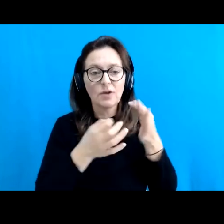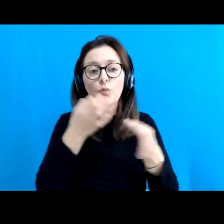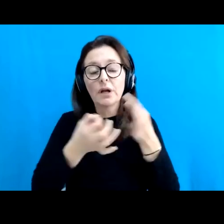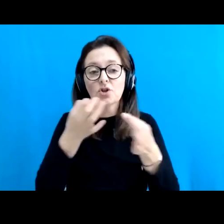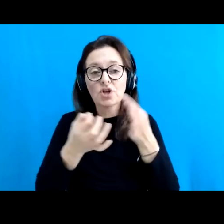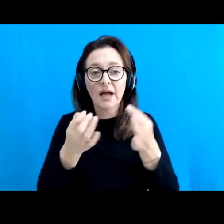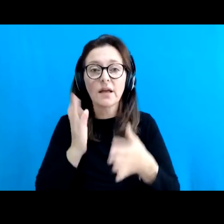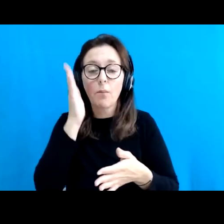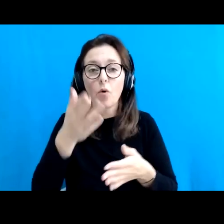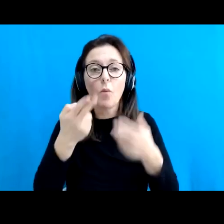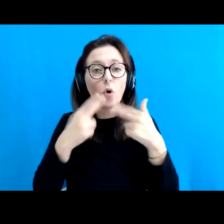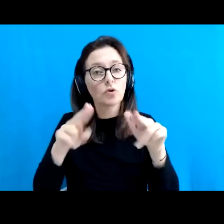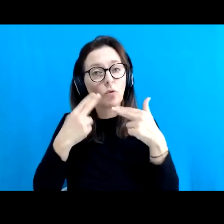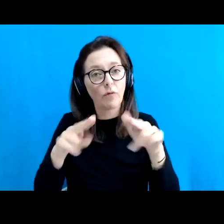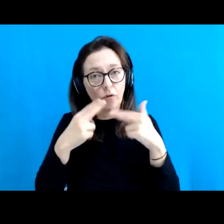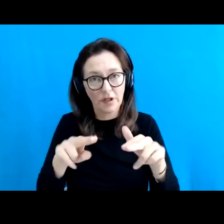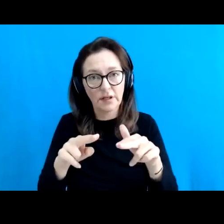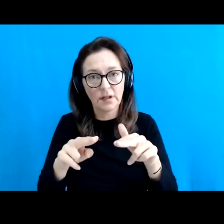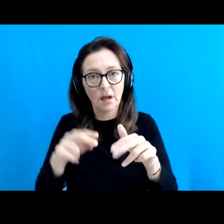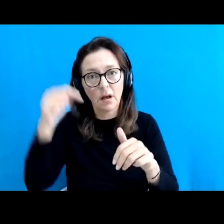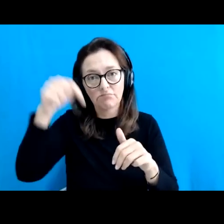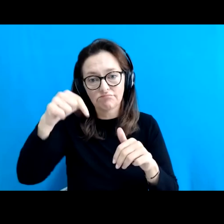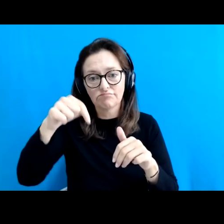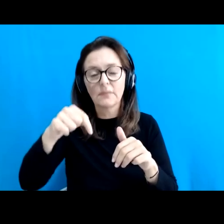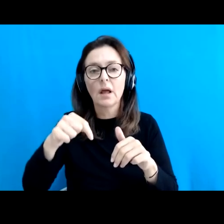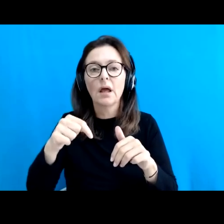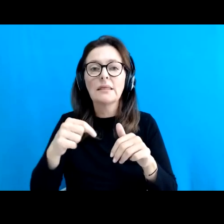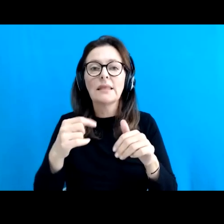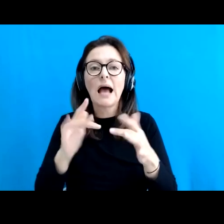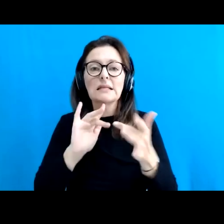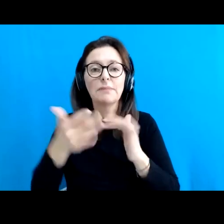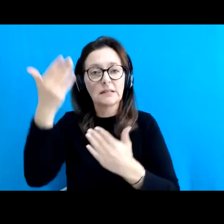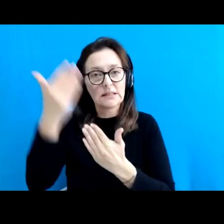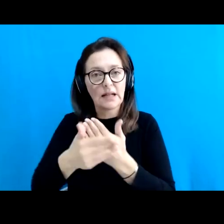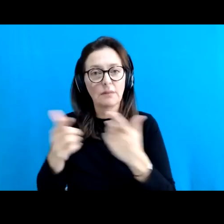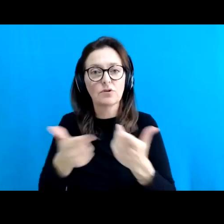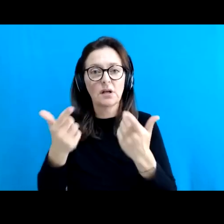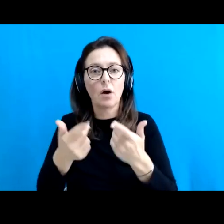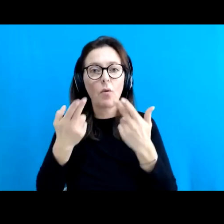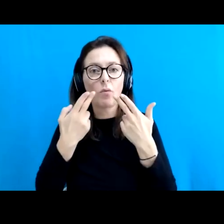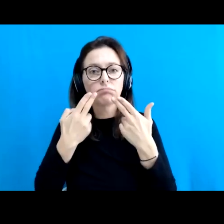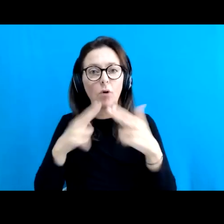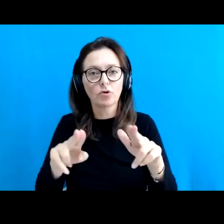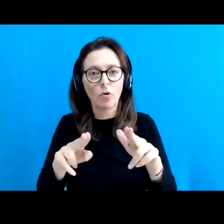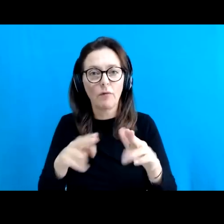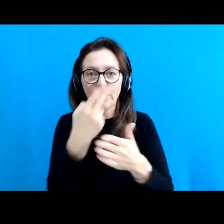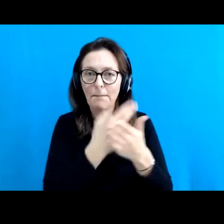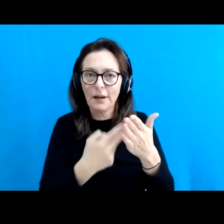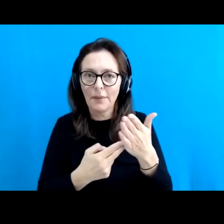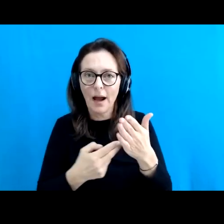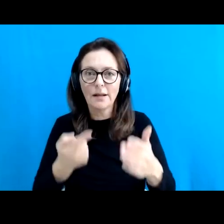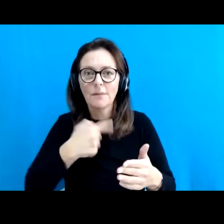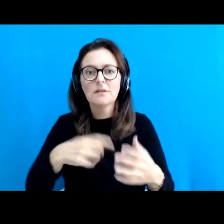bodo odgovori na spletni strani, kjer jih boste lahko prebrali. Mi smo pravzaprav hoteli biti kratki in